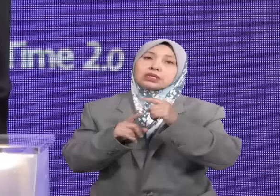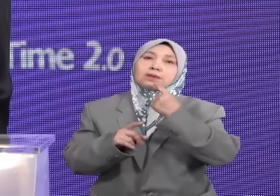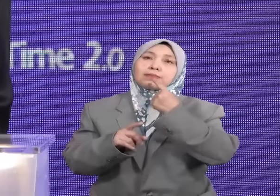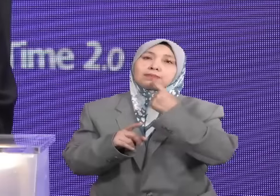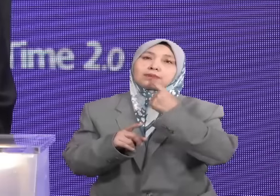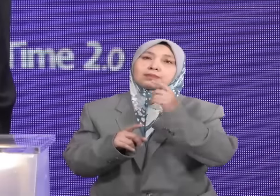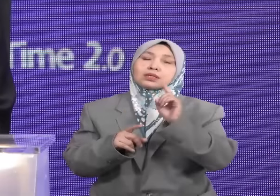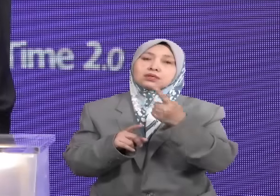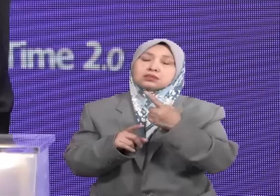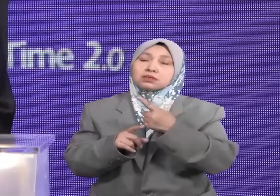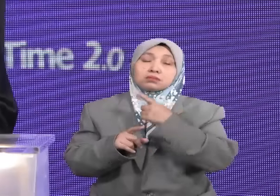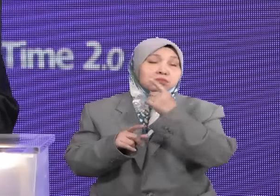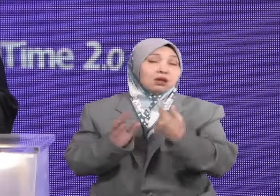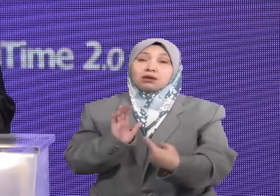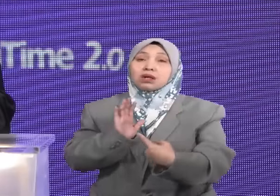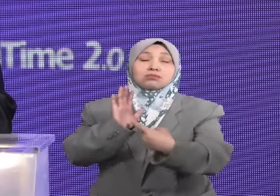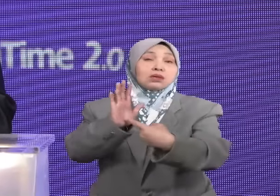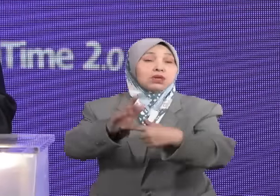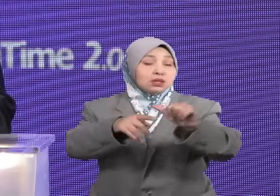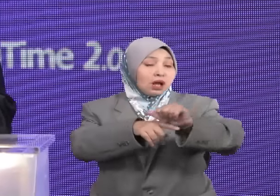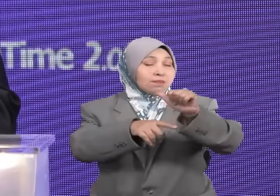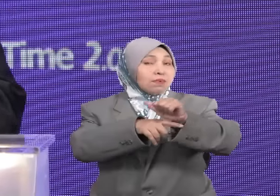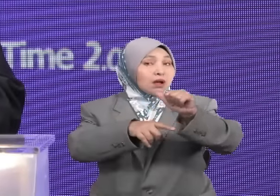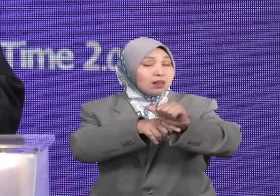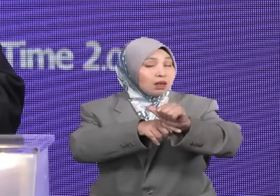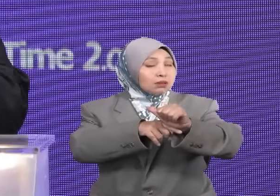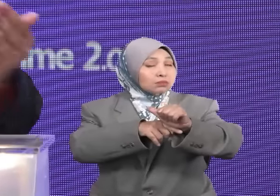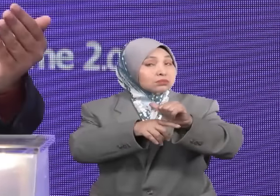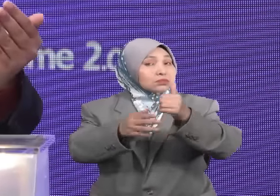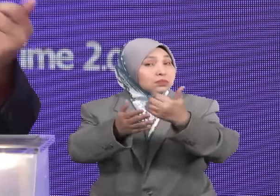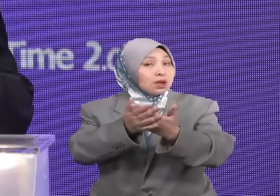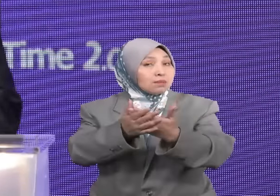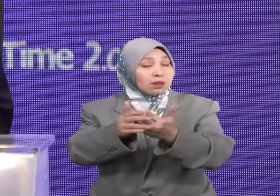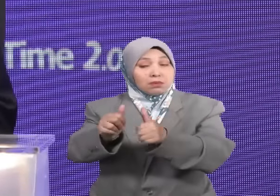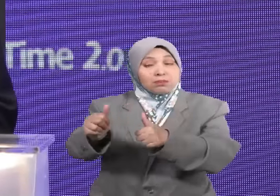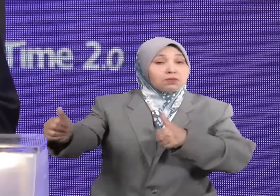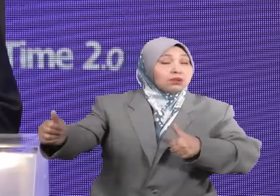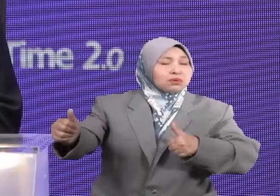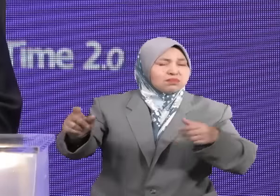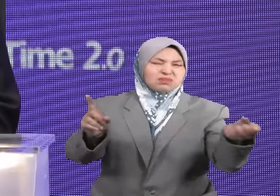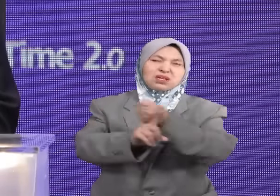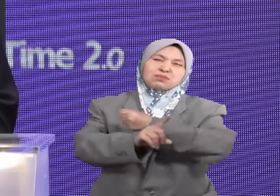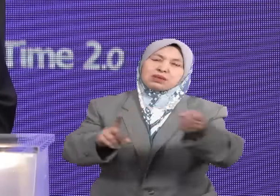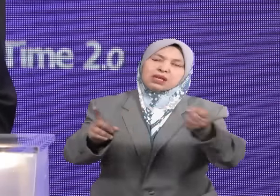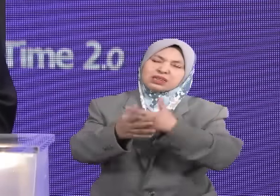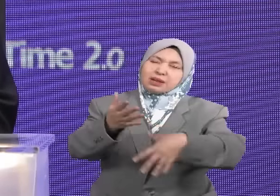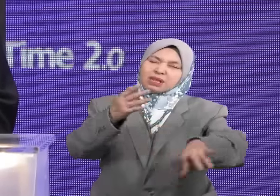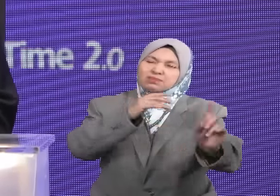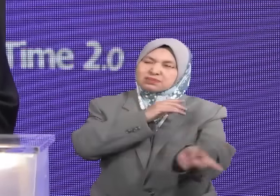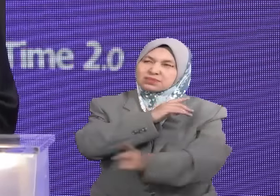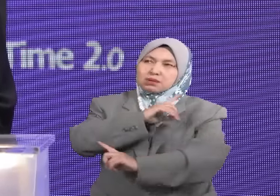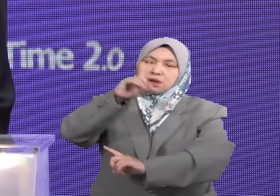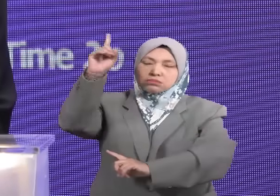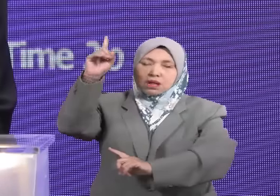sahaja, tidak dijelmakan dalam amalan praktikalnya, sehingga menghindarkan diri daripada azab Allah. Istilahnya wiqayah,